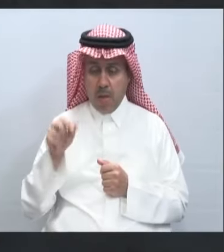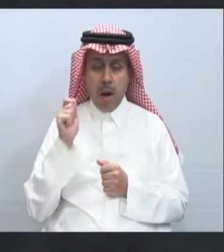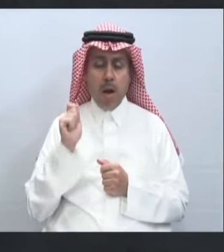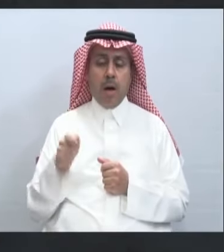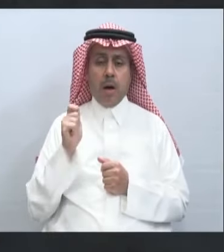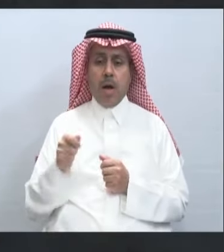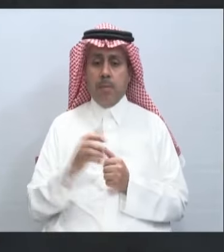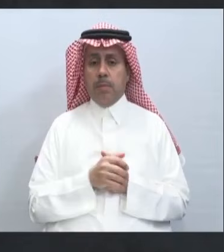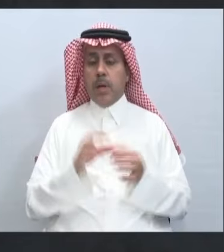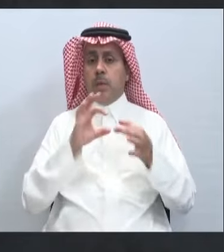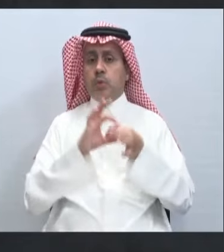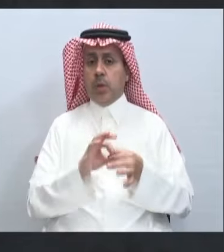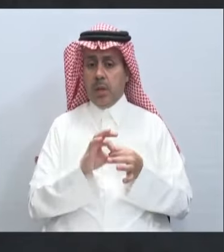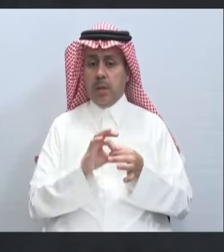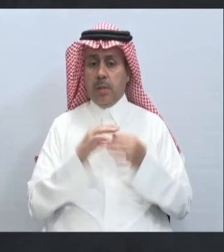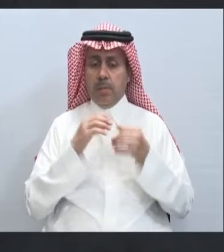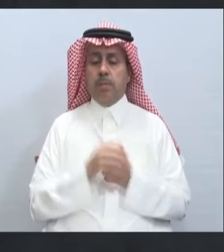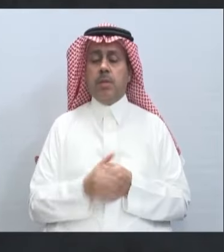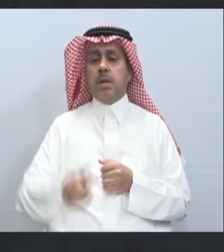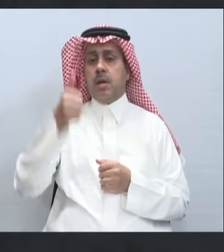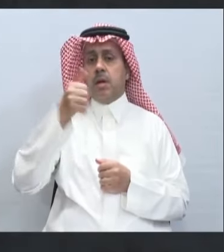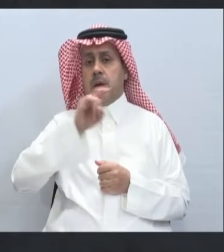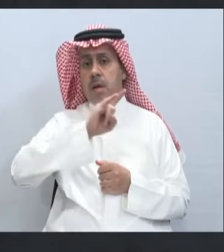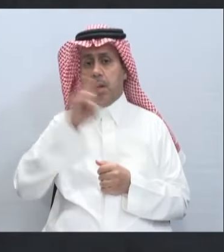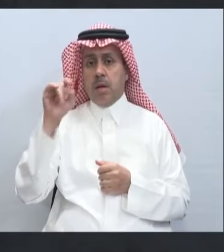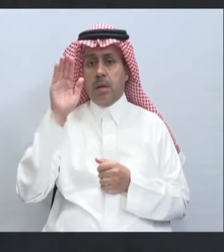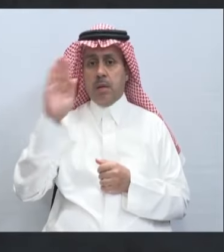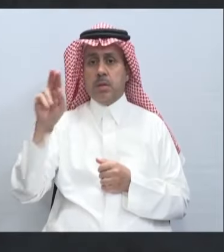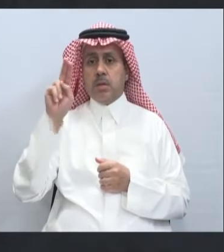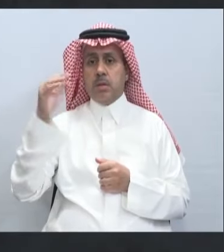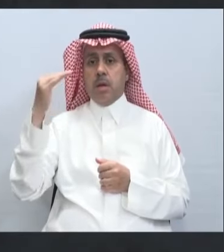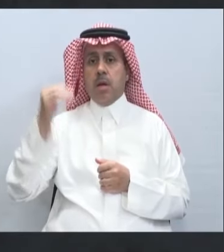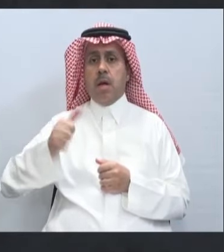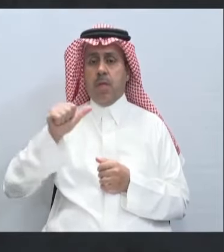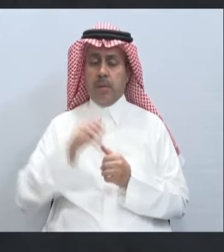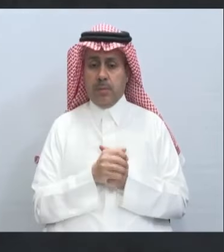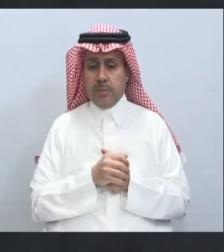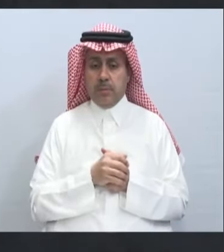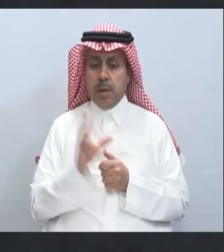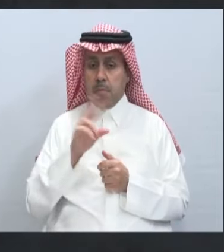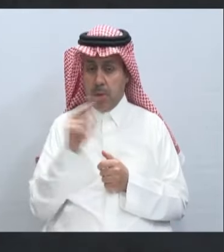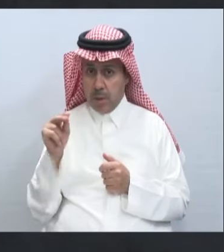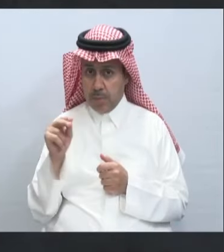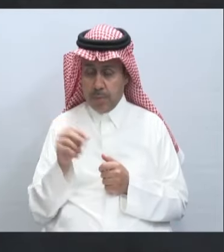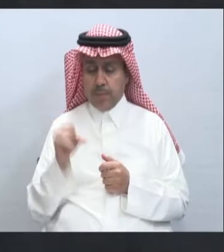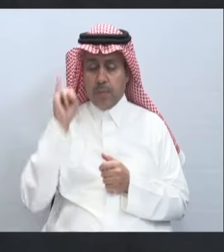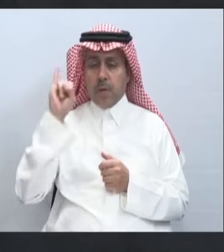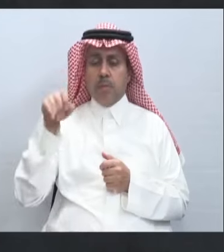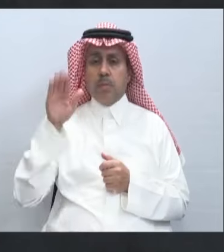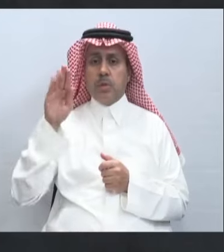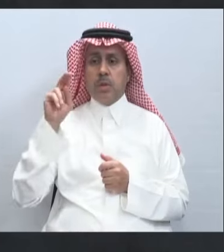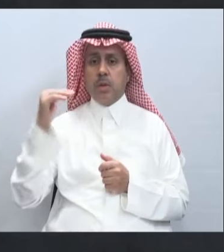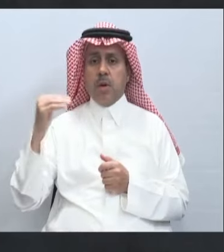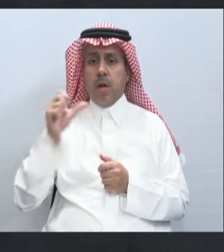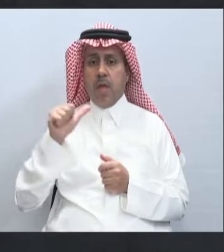المتعلقه بالاستحاضه ومنها احسنتم ان المستحاضه